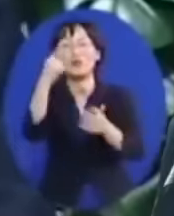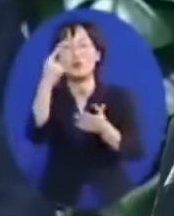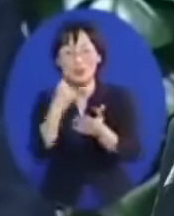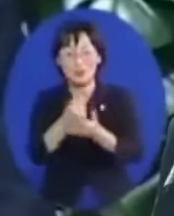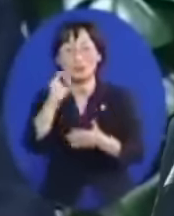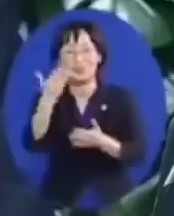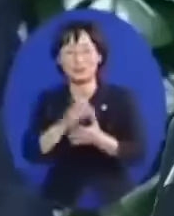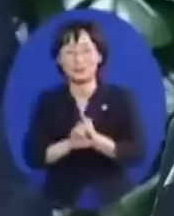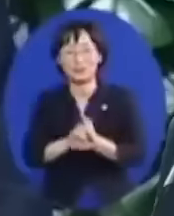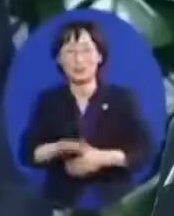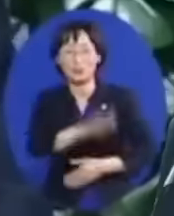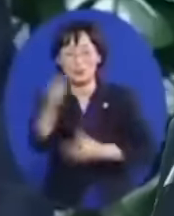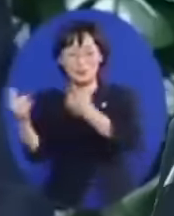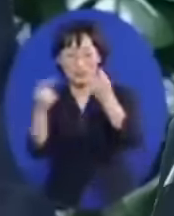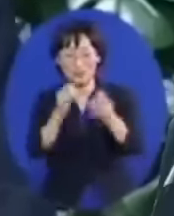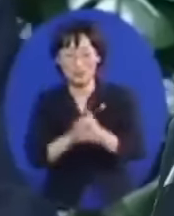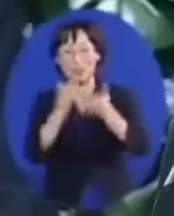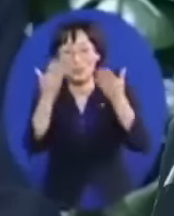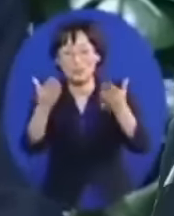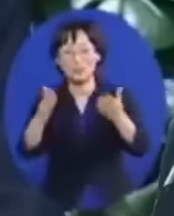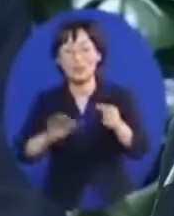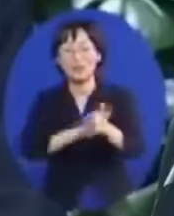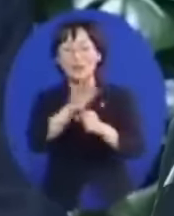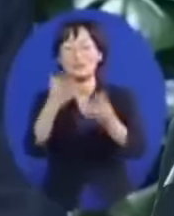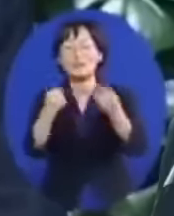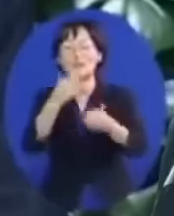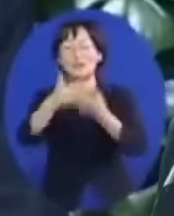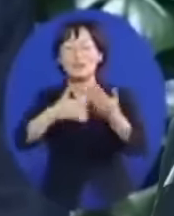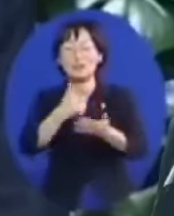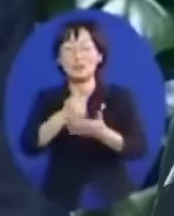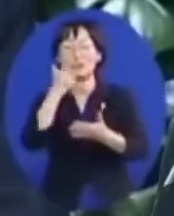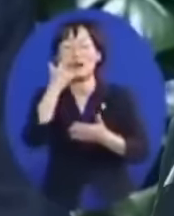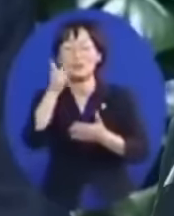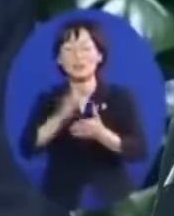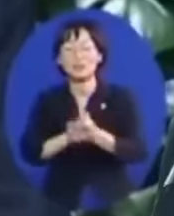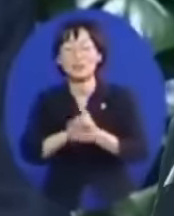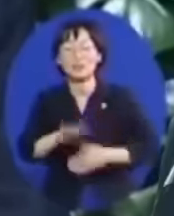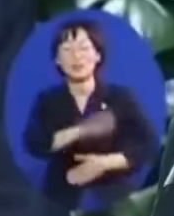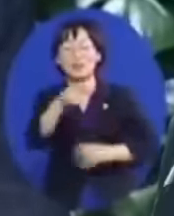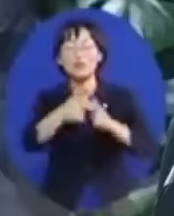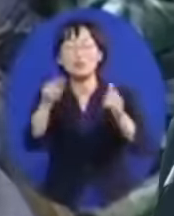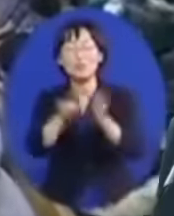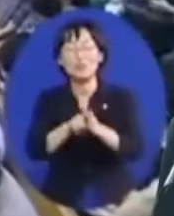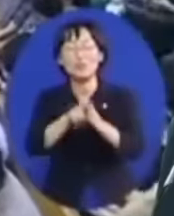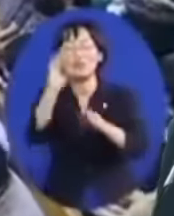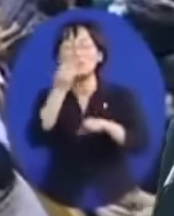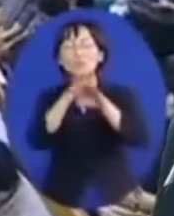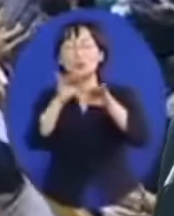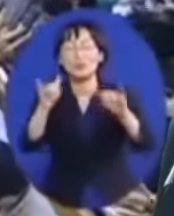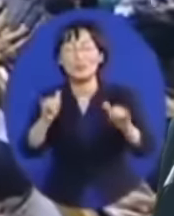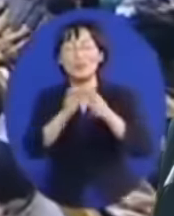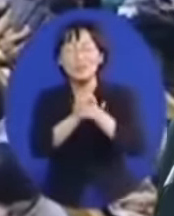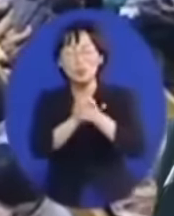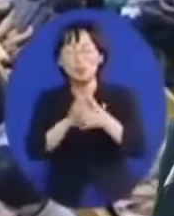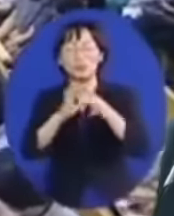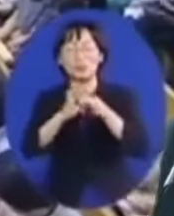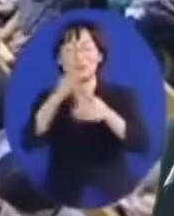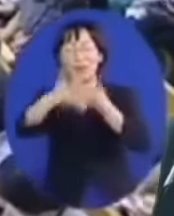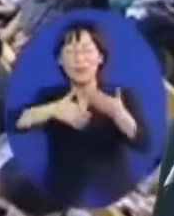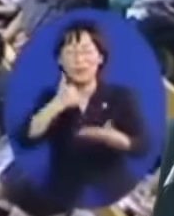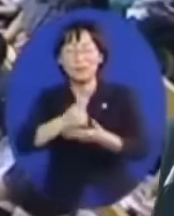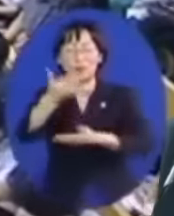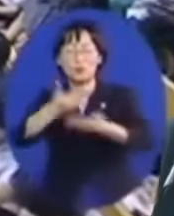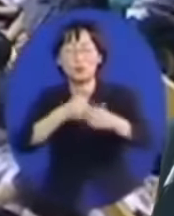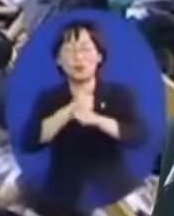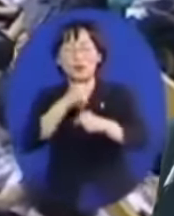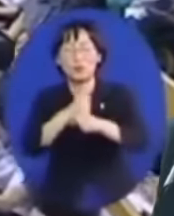것입니다. 우리 기도드리겠습니다. 사랑이 많으신 우리 아버지 하나님, 우리 예수 믿는 성도들이 기도를 통해서 하나님과